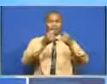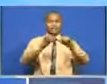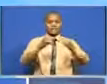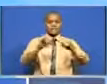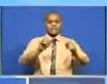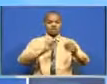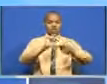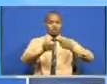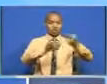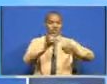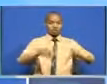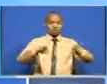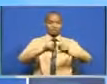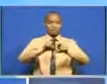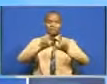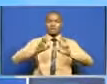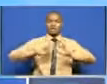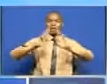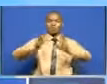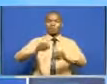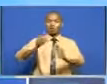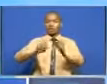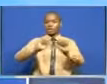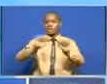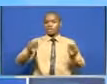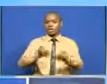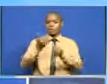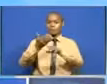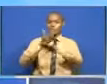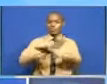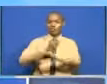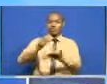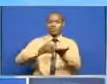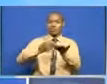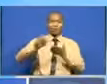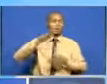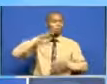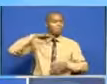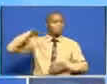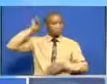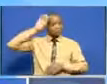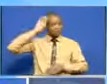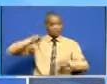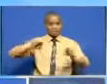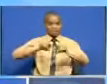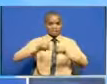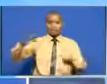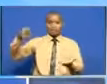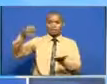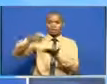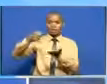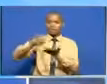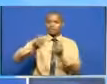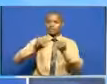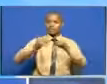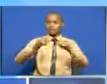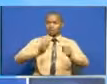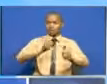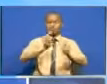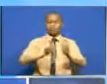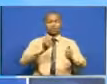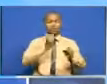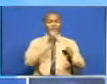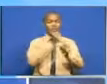The results that we saw in the media in the last 1 week from Brazil are part of the larger trial that is currently